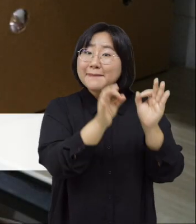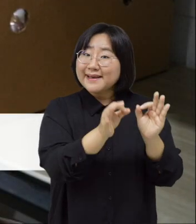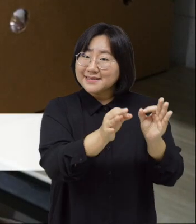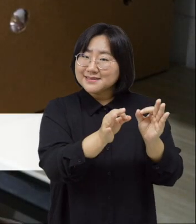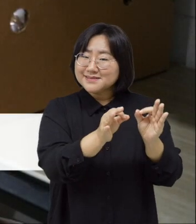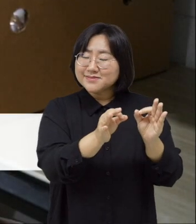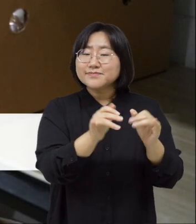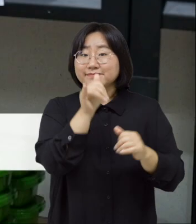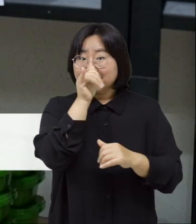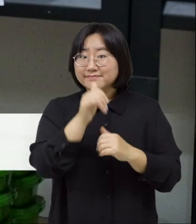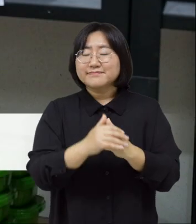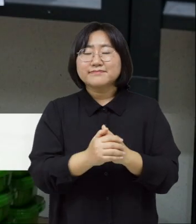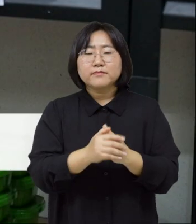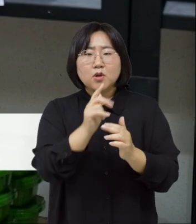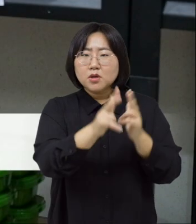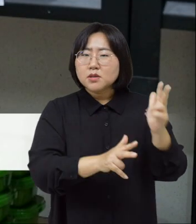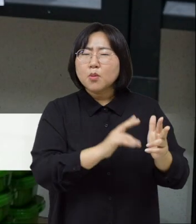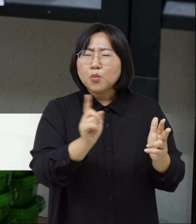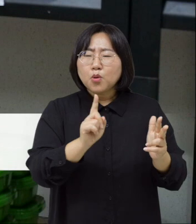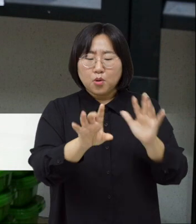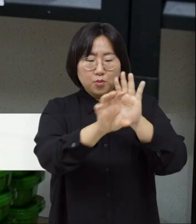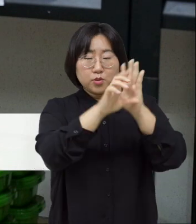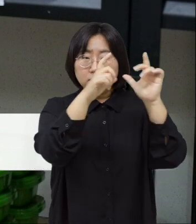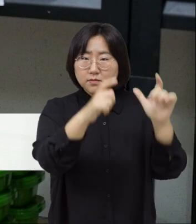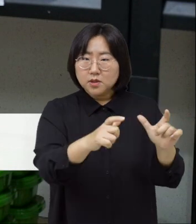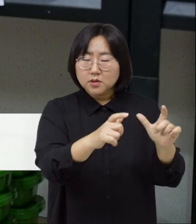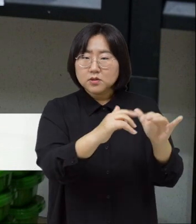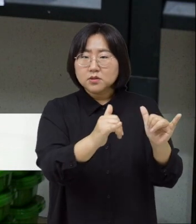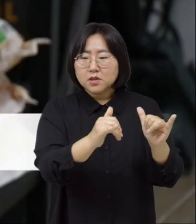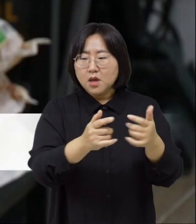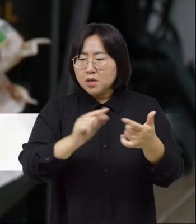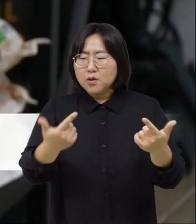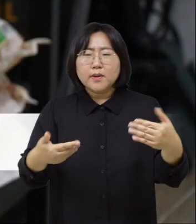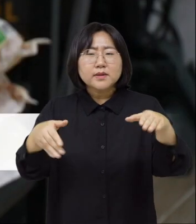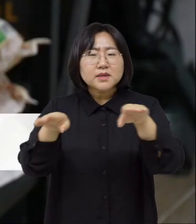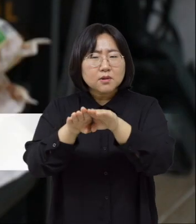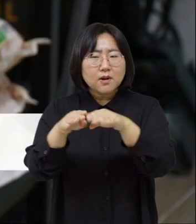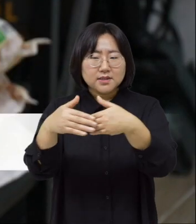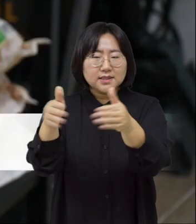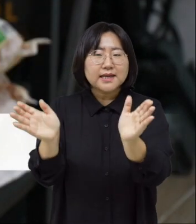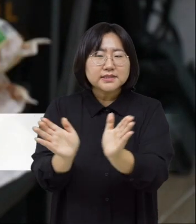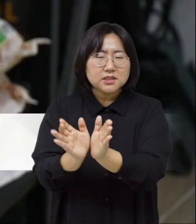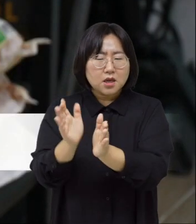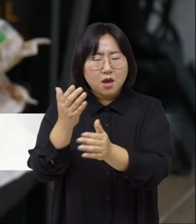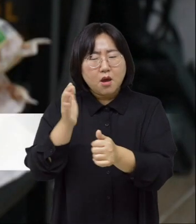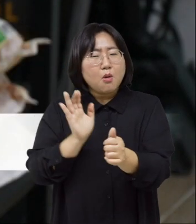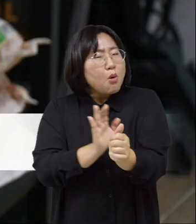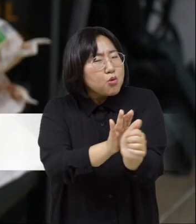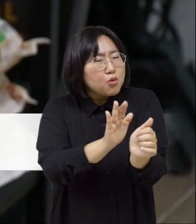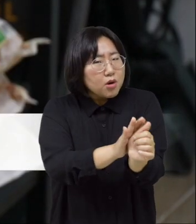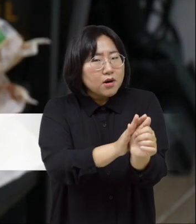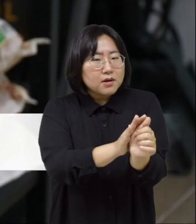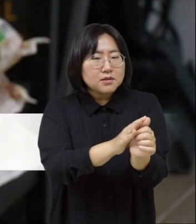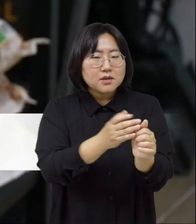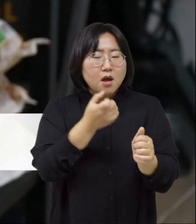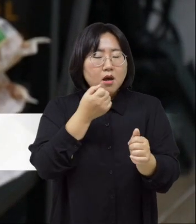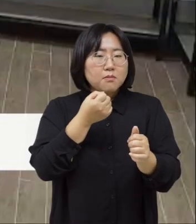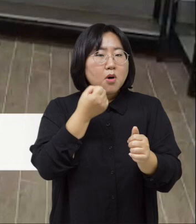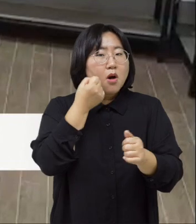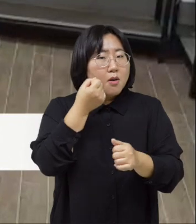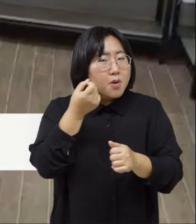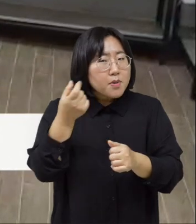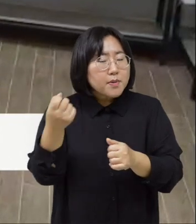이 사업은 표선면 지역주민과 여러 기관, 단체의 후원으로 매월 대상자를